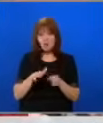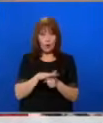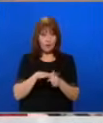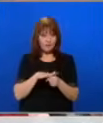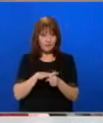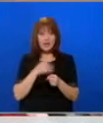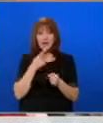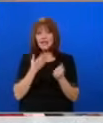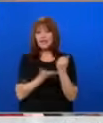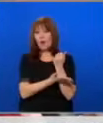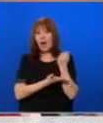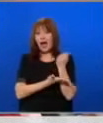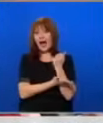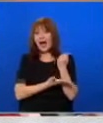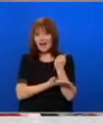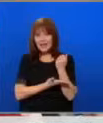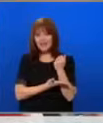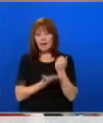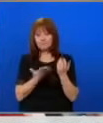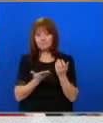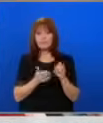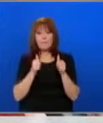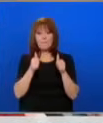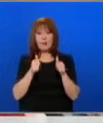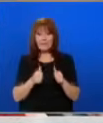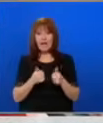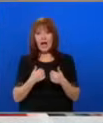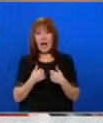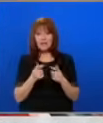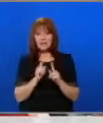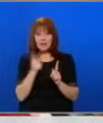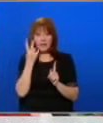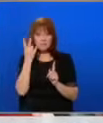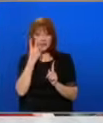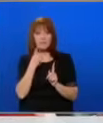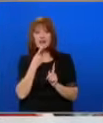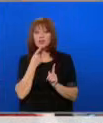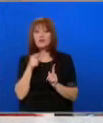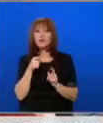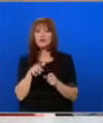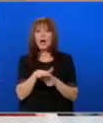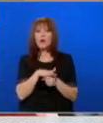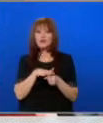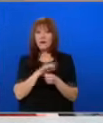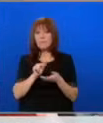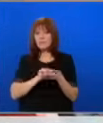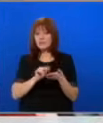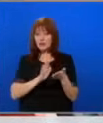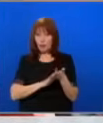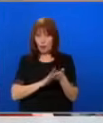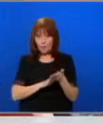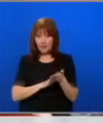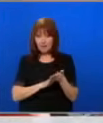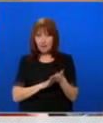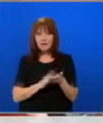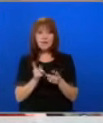което реже и унищожава паметника на Съветската армия, аз наистина не разбирам защо това основание, този писмен документ, този административен